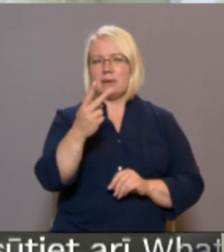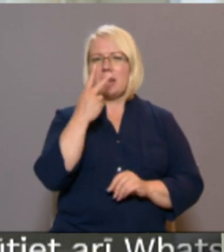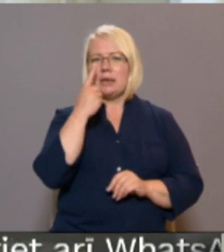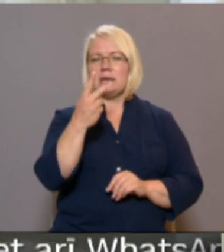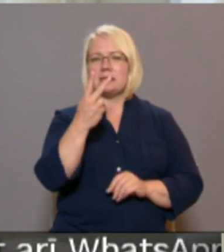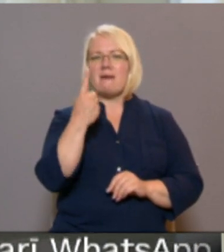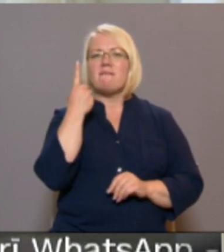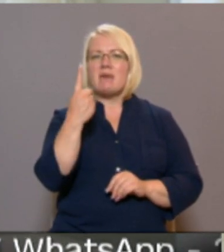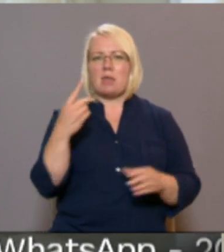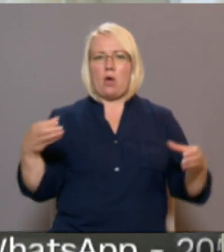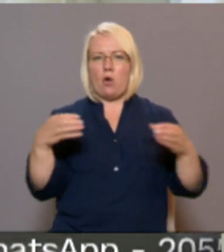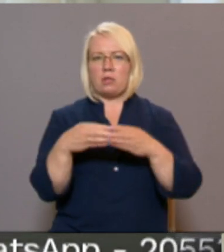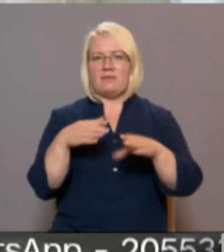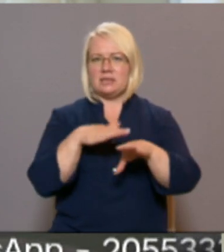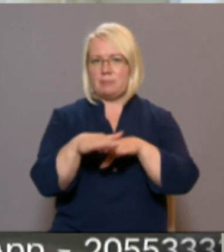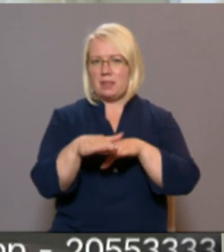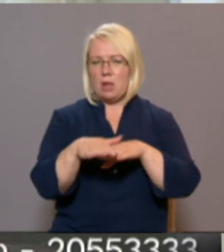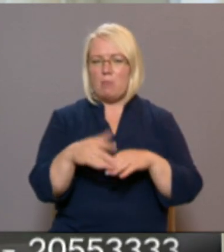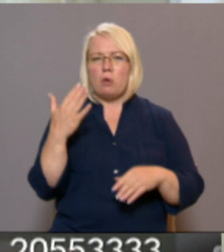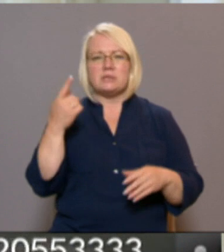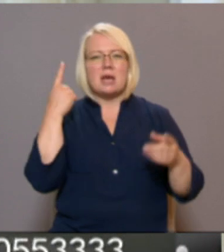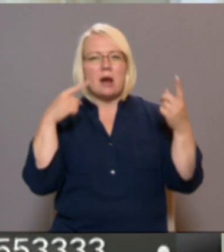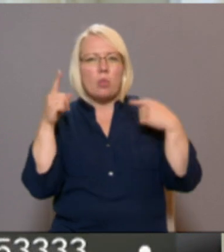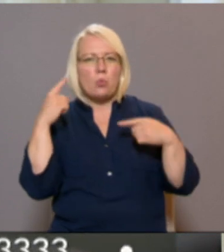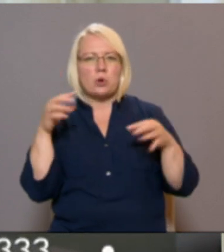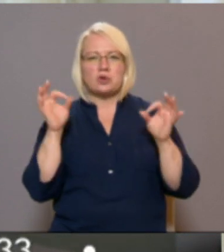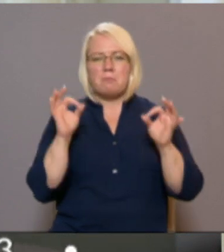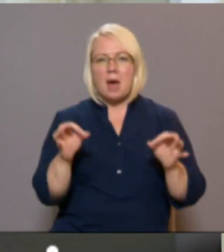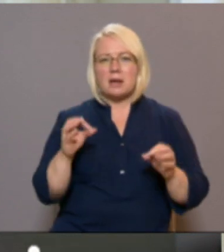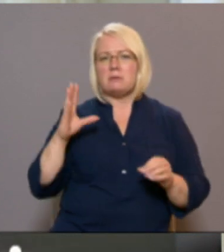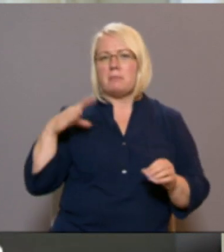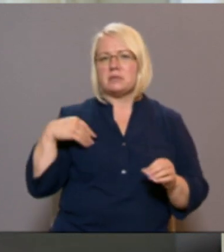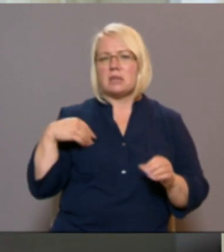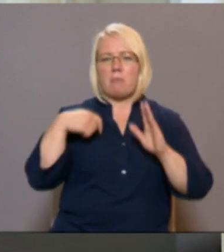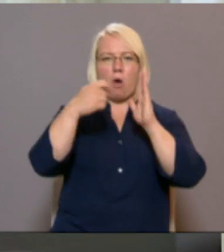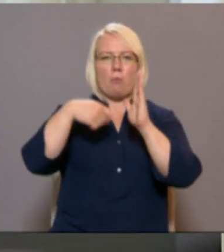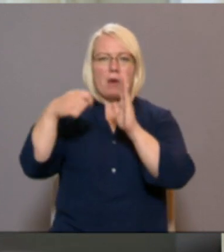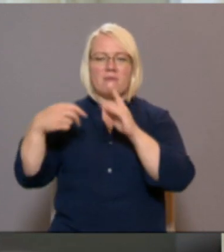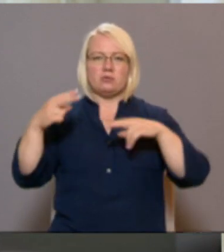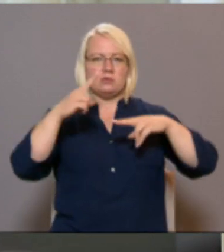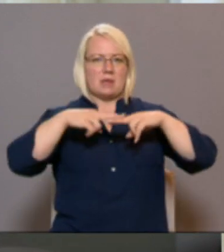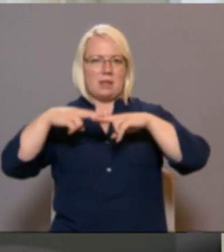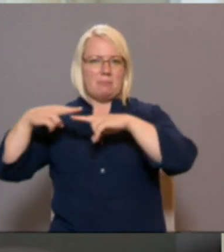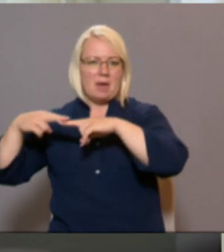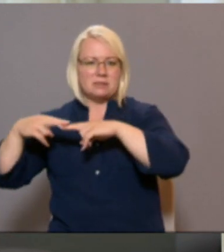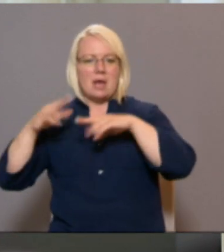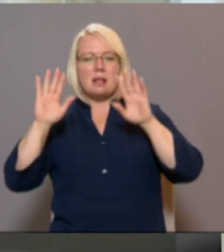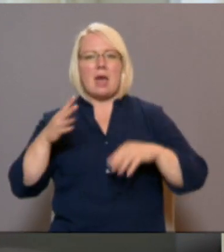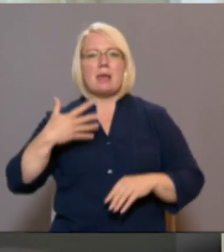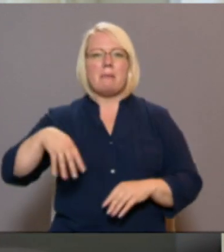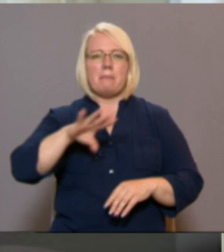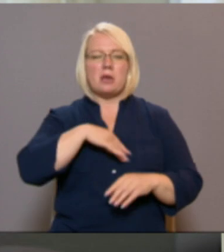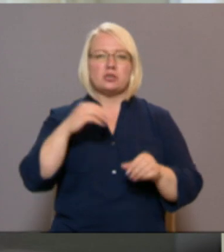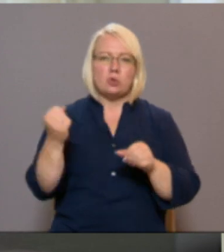kolektīva izpildījumā un cik radoši un pareizi pēc tam operātori varēs to visu salīmēt kopā, lai mēs